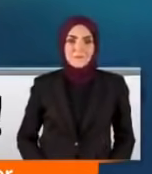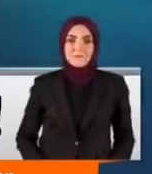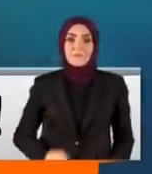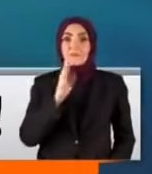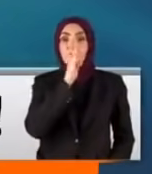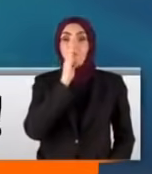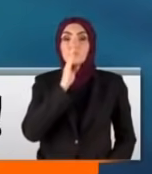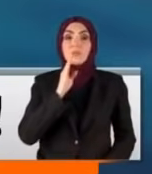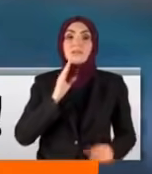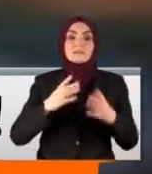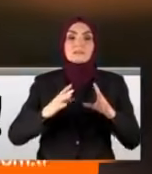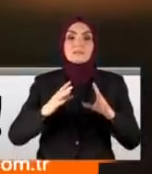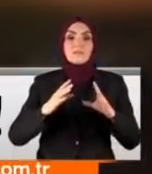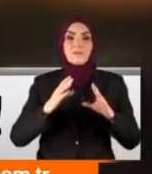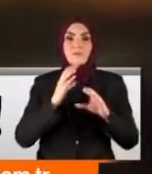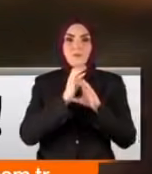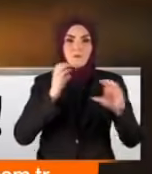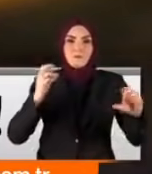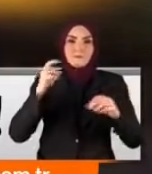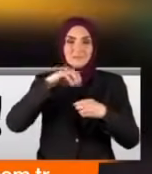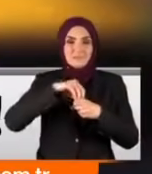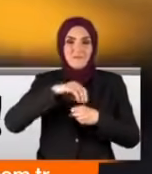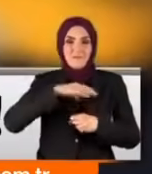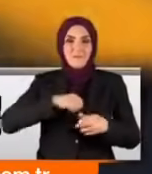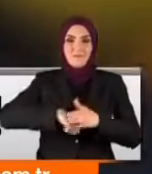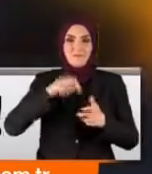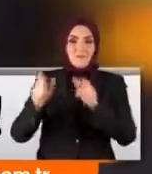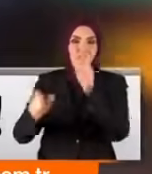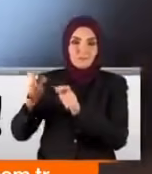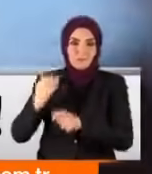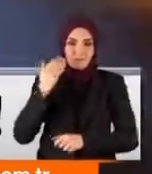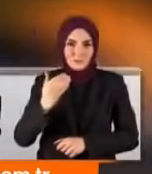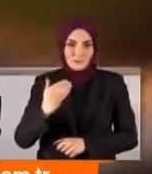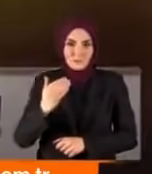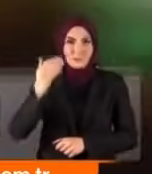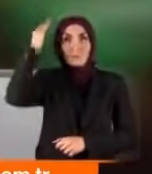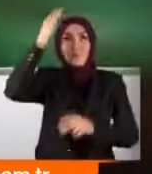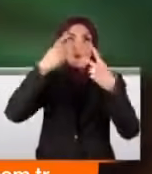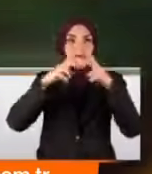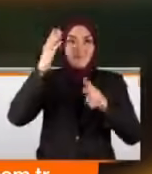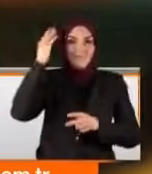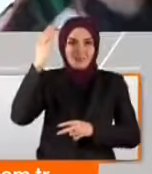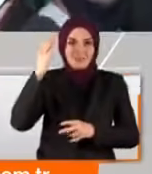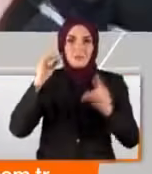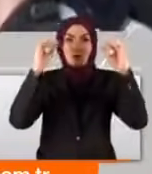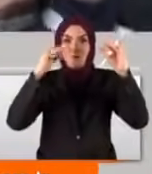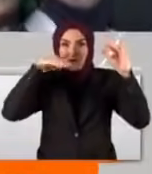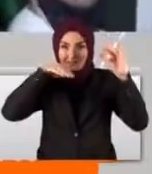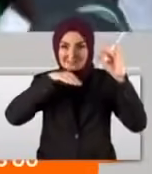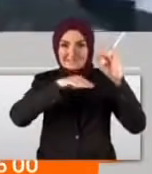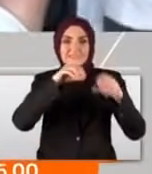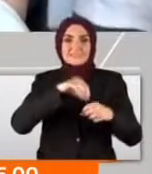Kocaeli Spor kafilesini taşıyan üstü açık otobüs viyadüğün altından geçtiği sırada ise talihsiz bir olay yaşandı.